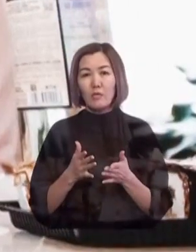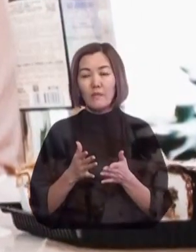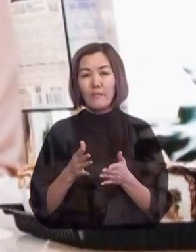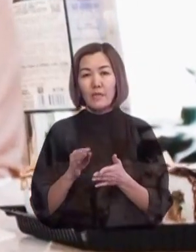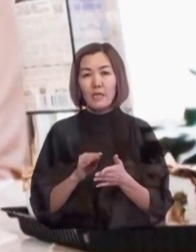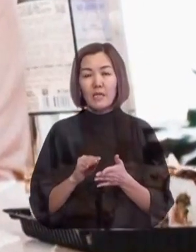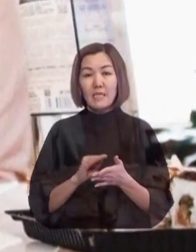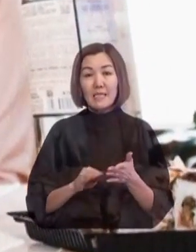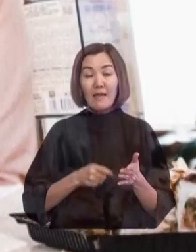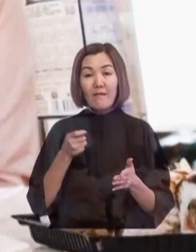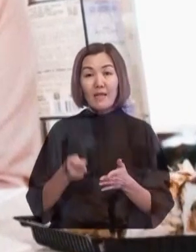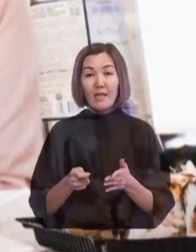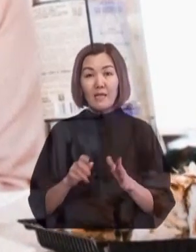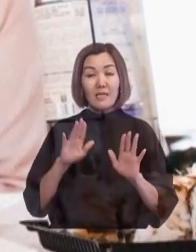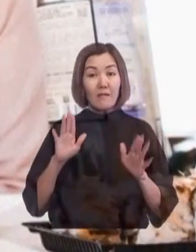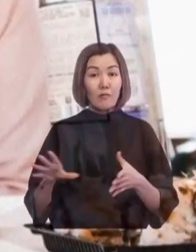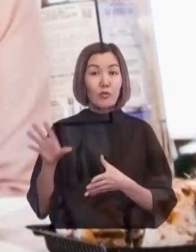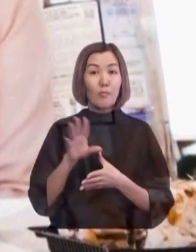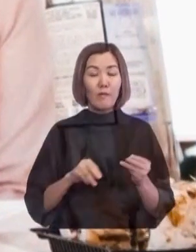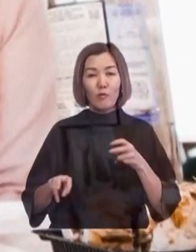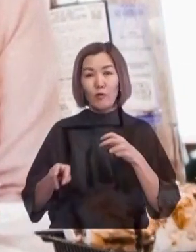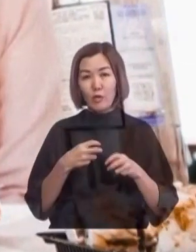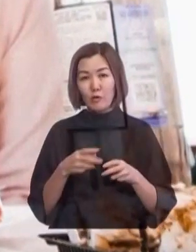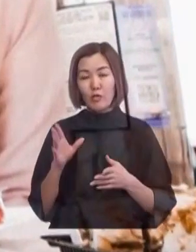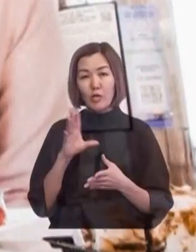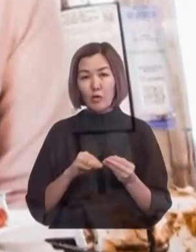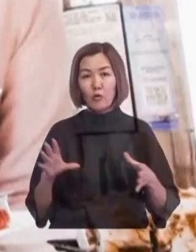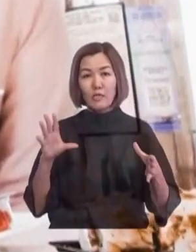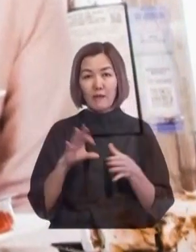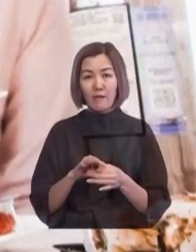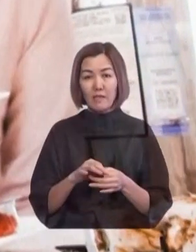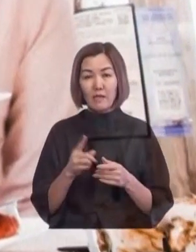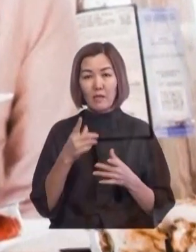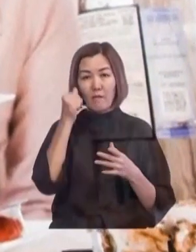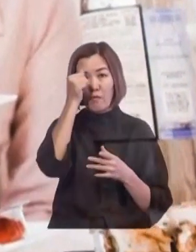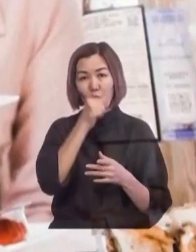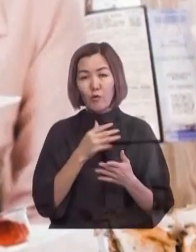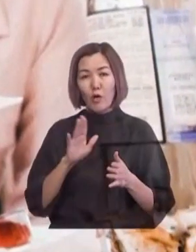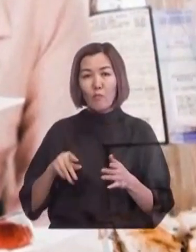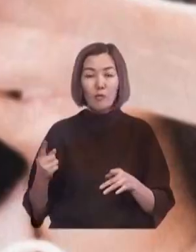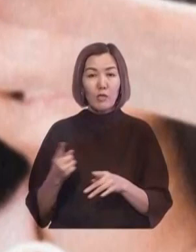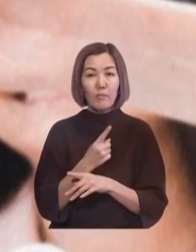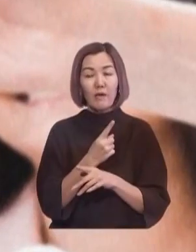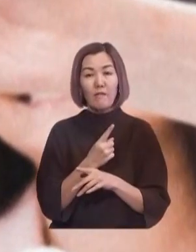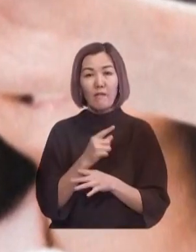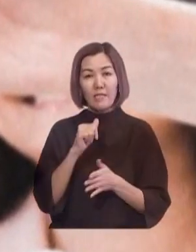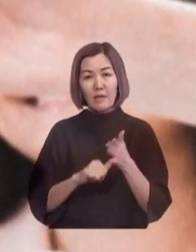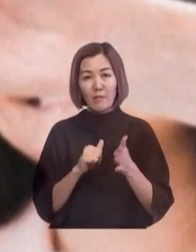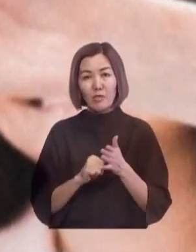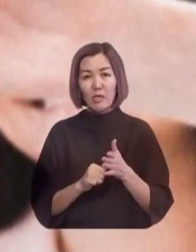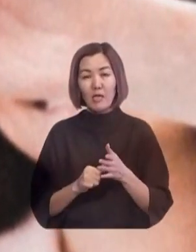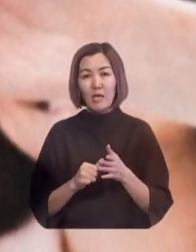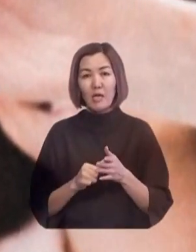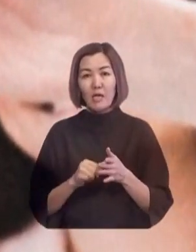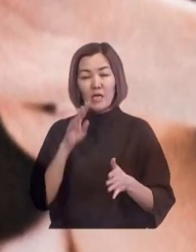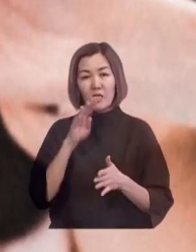чего-то заявление, а в случае повторного нарушения, которое будет зафиксировано в течение одного года после первого взыскания, то это повлечет за